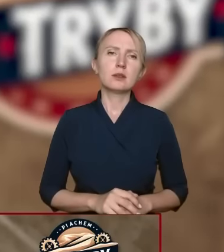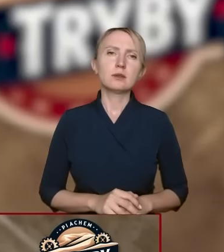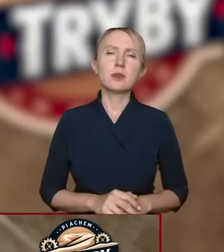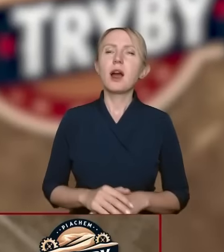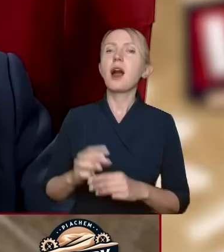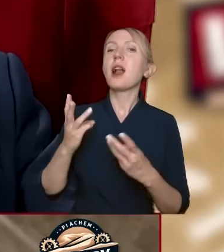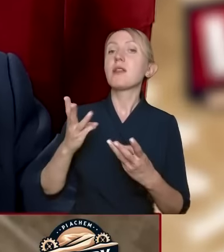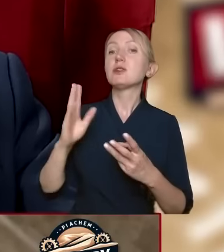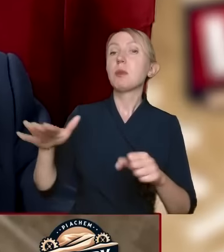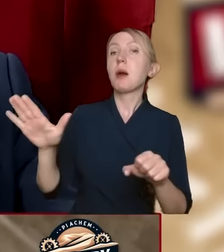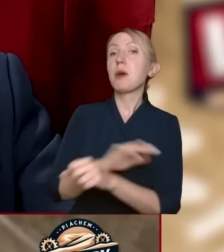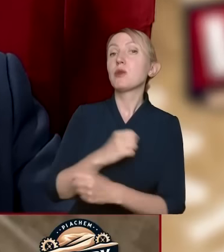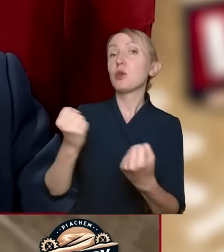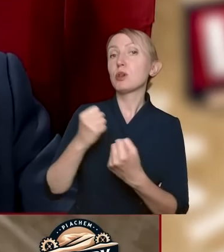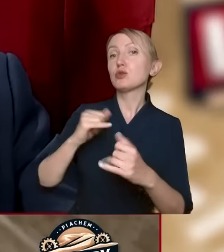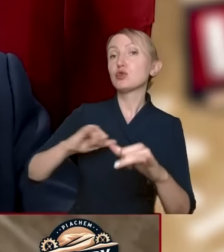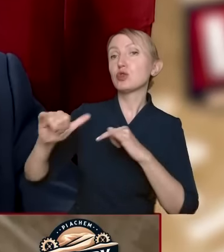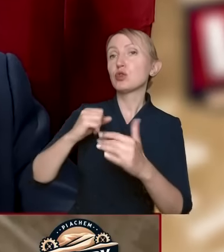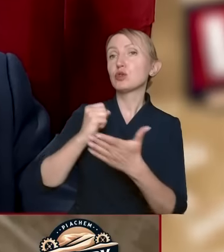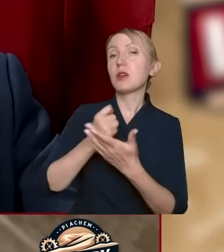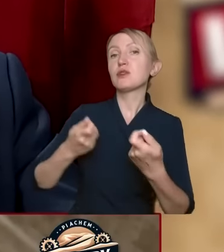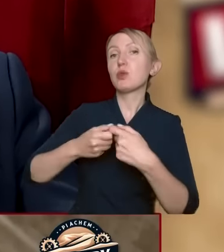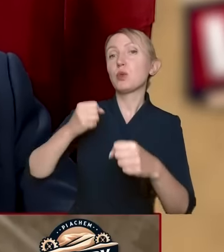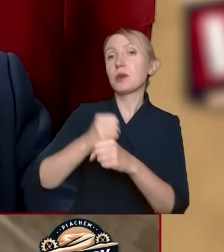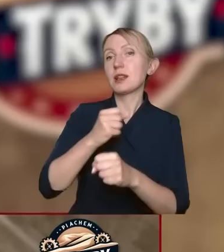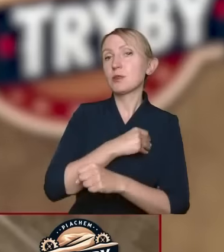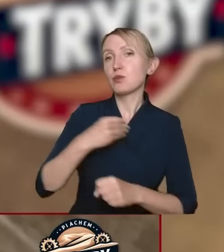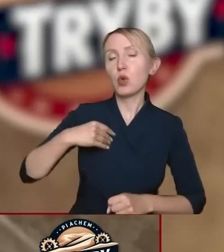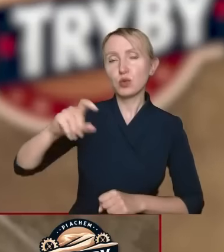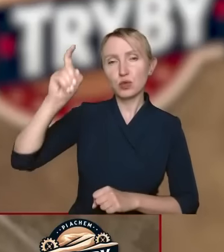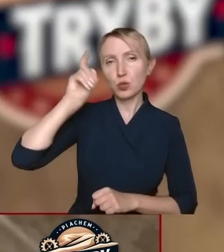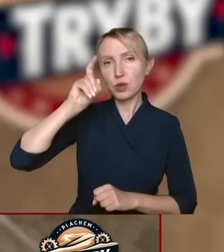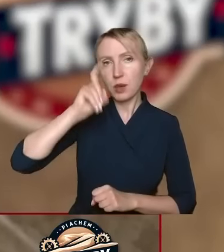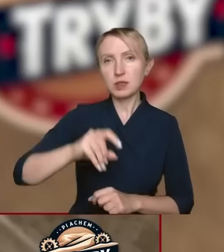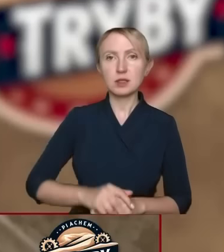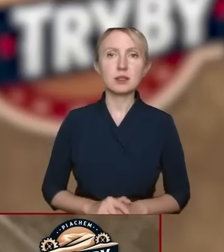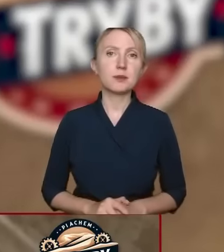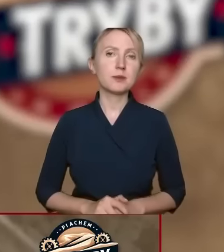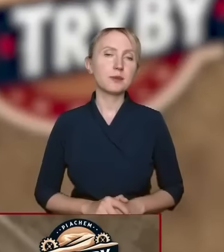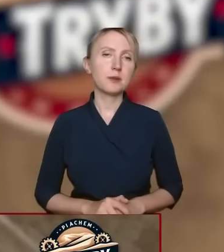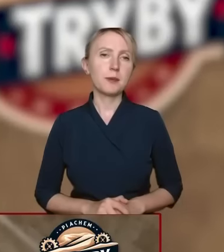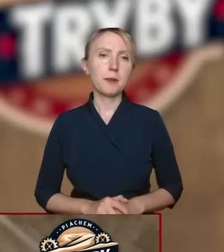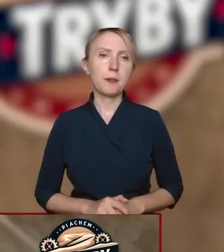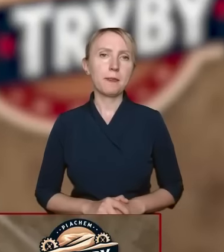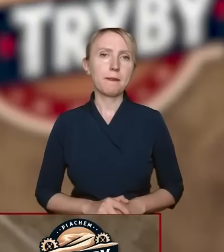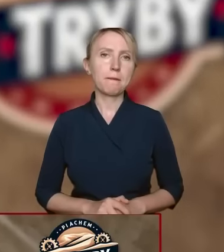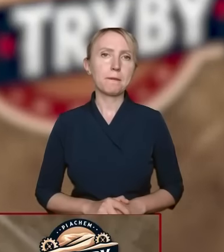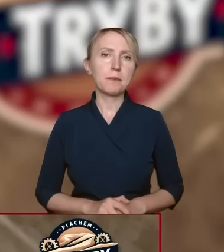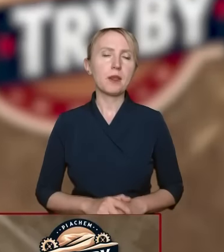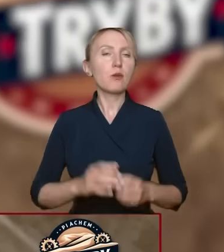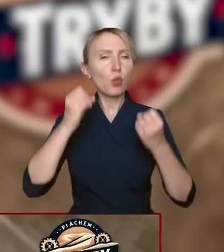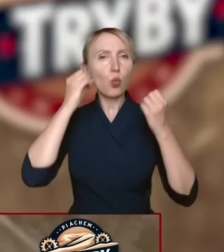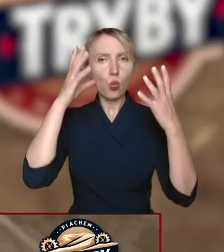jest pełnomocnikiem rządu do spraw współpracy polsko-niemieckiej. W popkulturze też się dzieje,